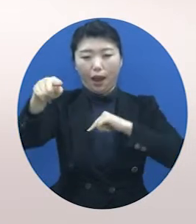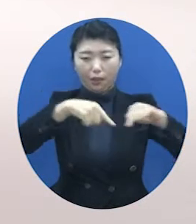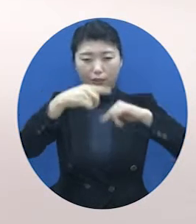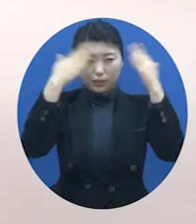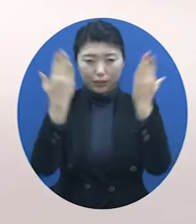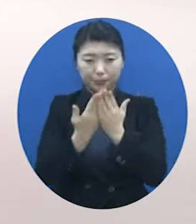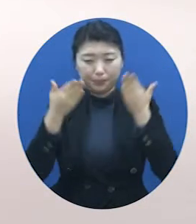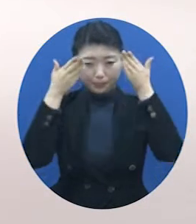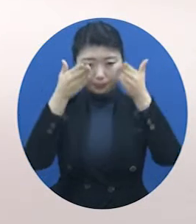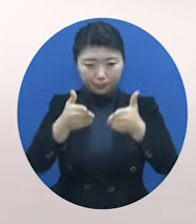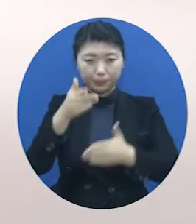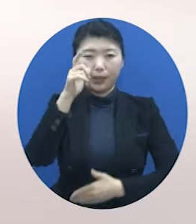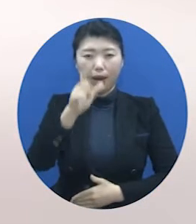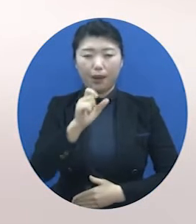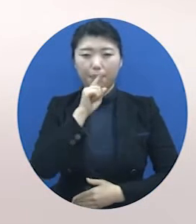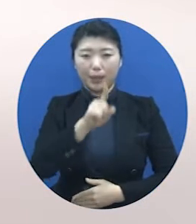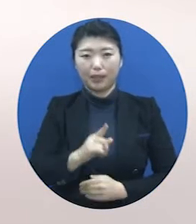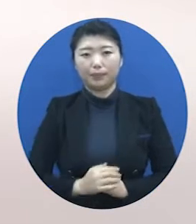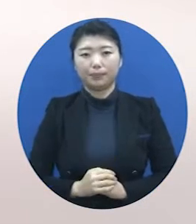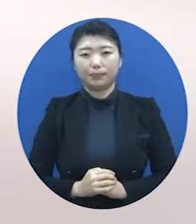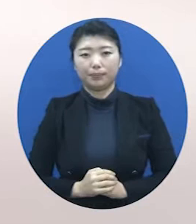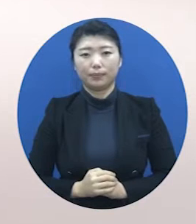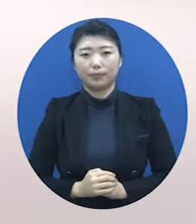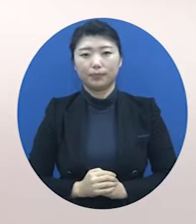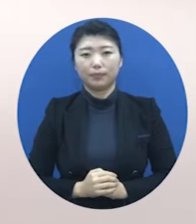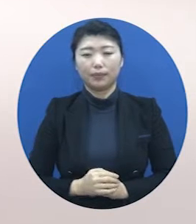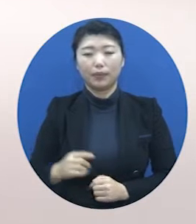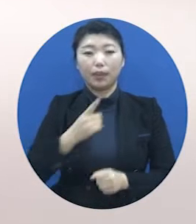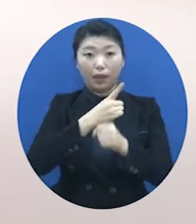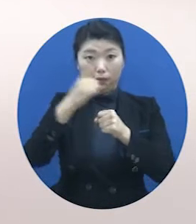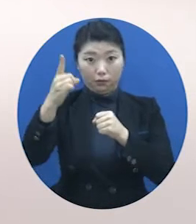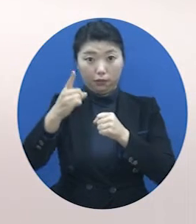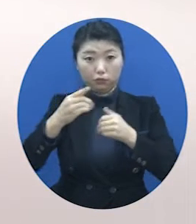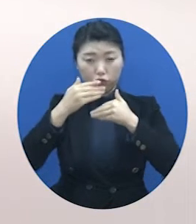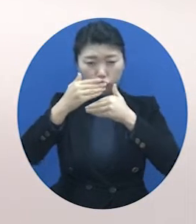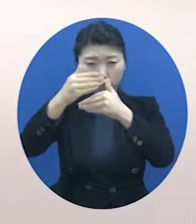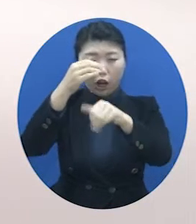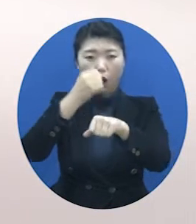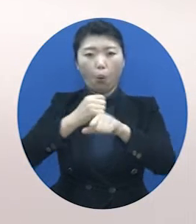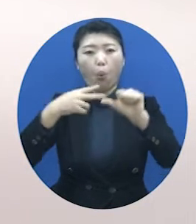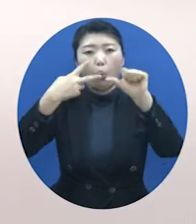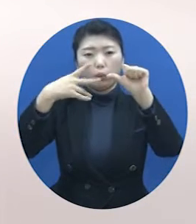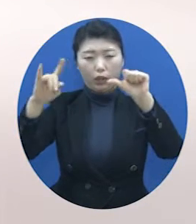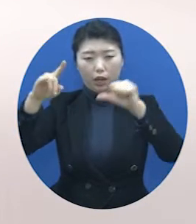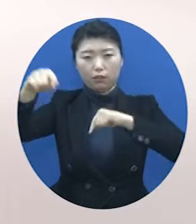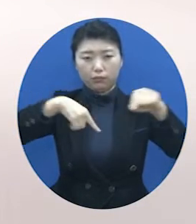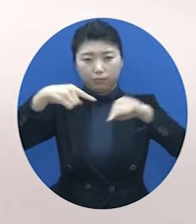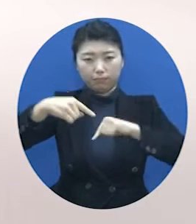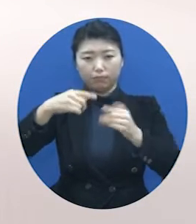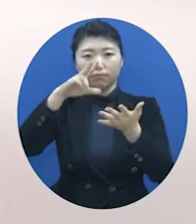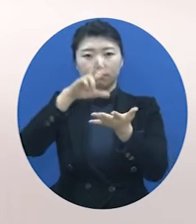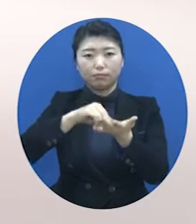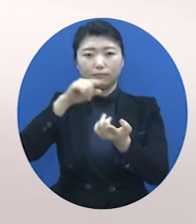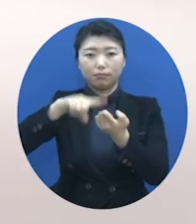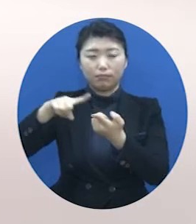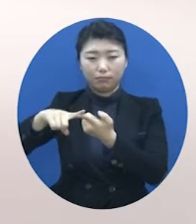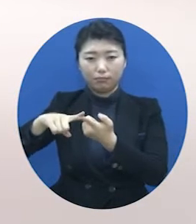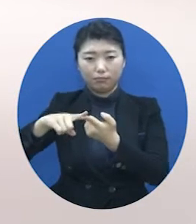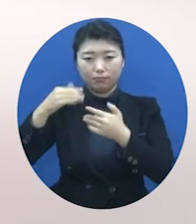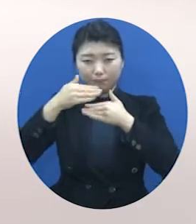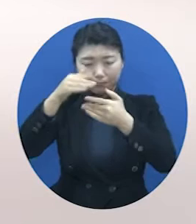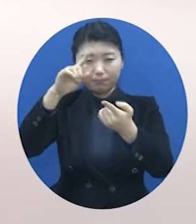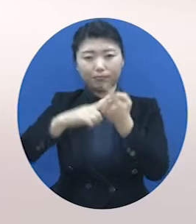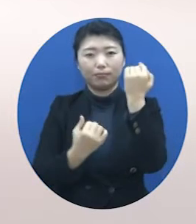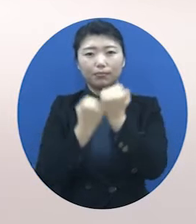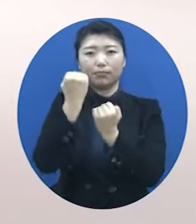행정력을 집중하겠다고 강조했습니다. 이어 내년에 추진할 5대 정책과제에 대한 구체적인 추진 방안에